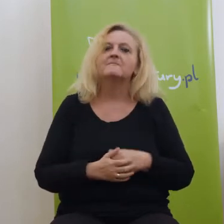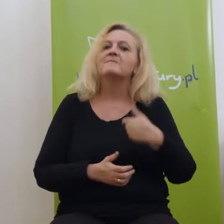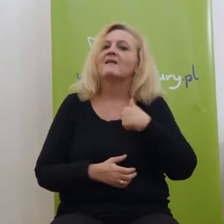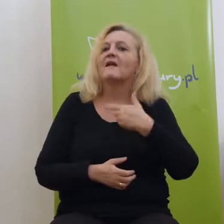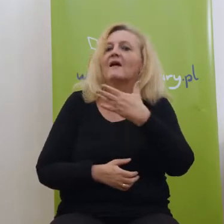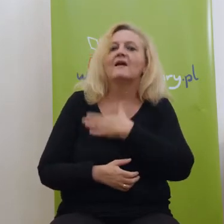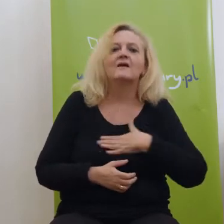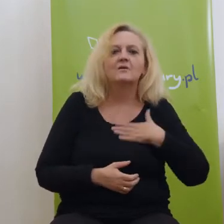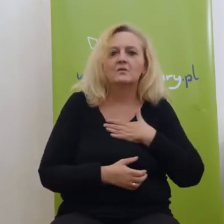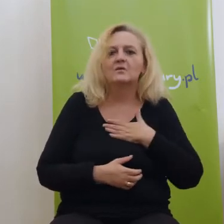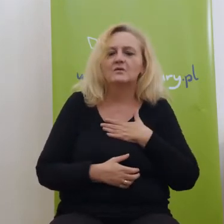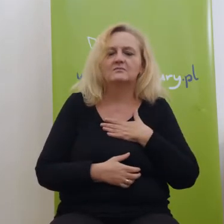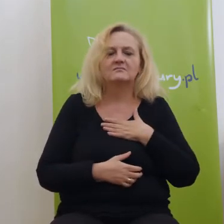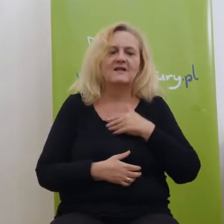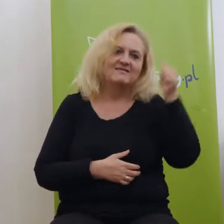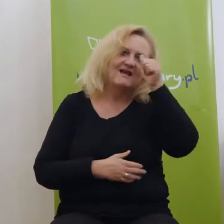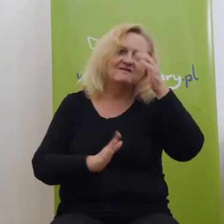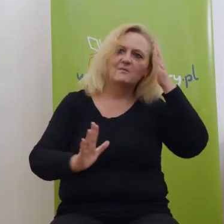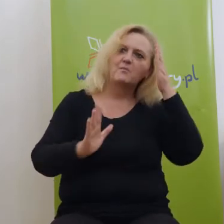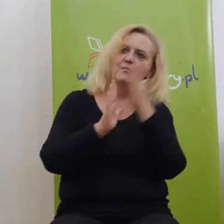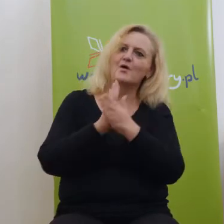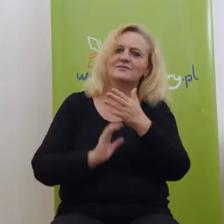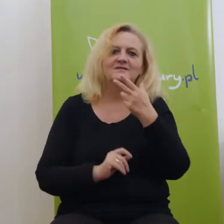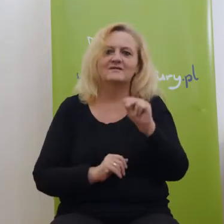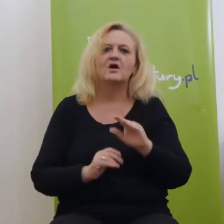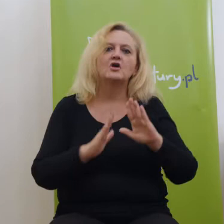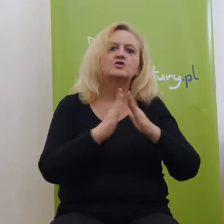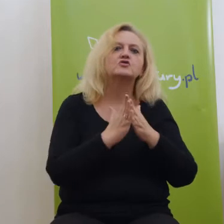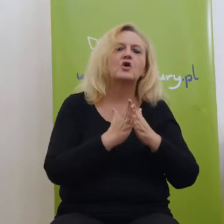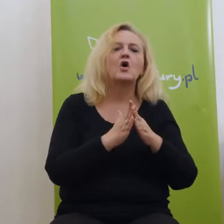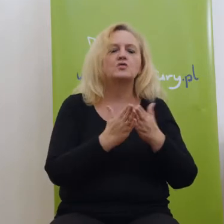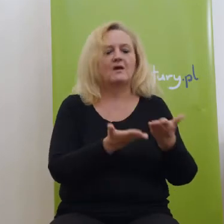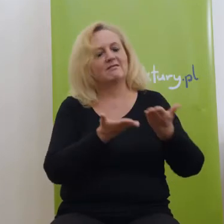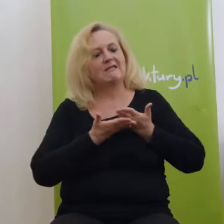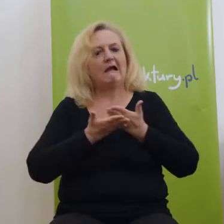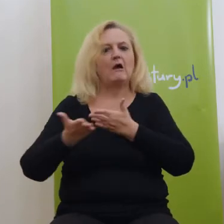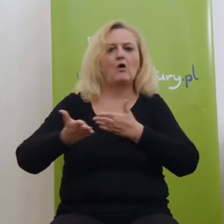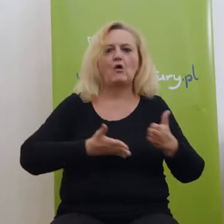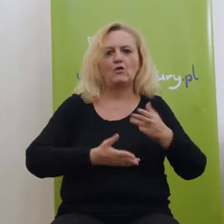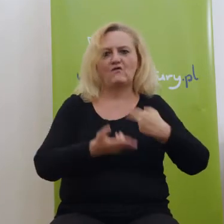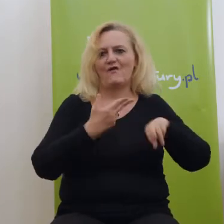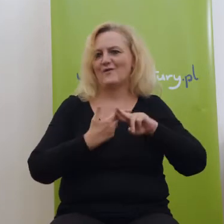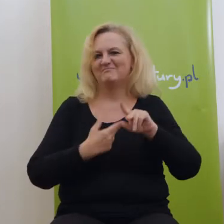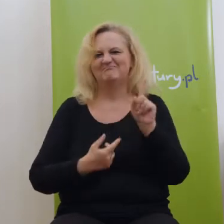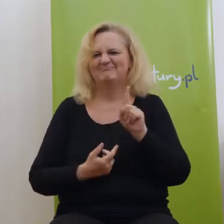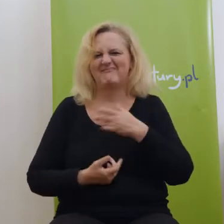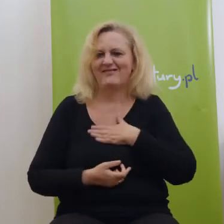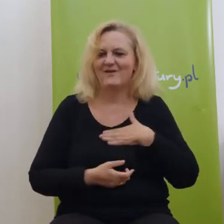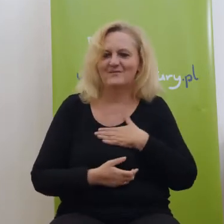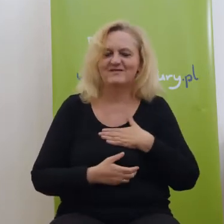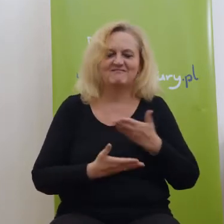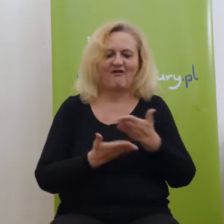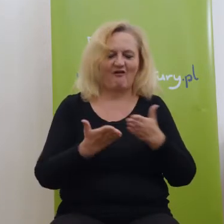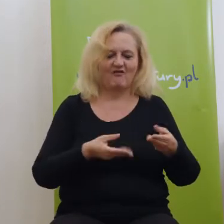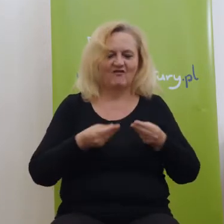lubię nazywać uczuć wprost. Nie lubię, kiedy literatura podaje nam gotowe odpowiedzi na talerzu i